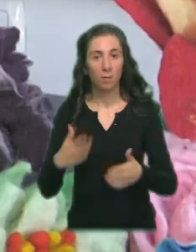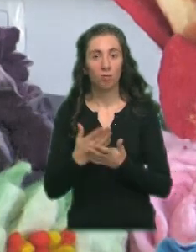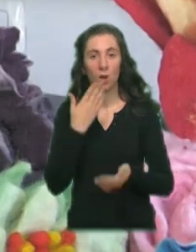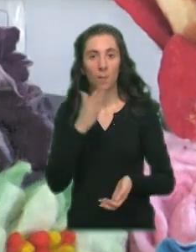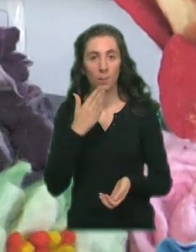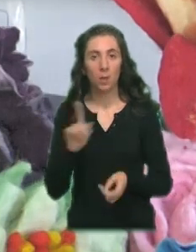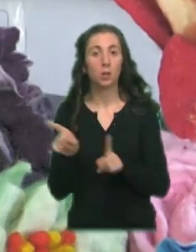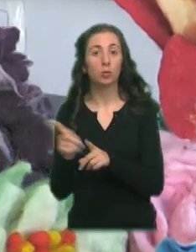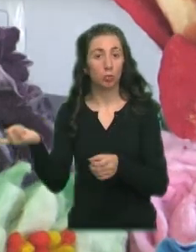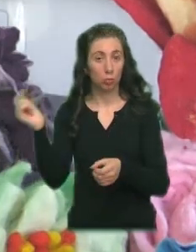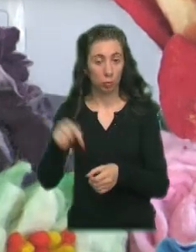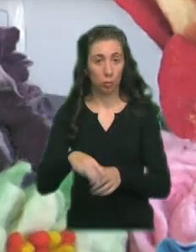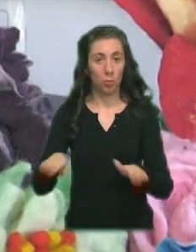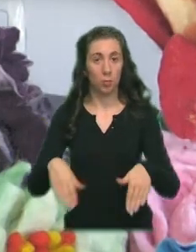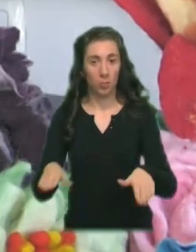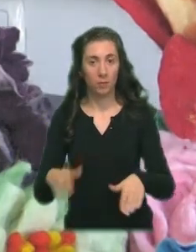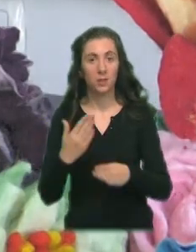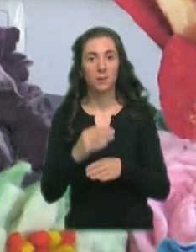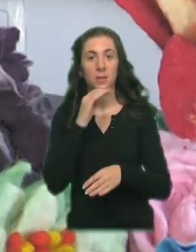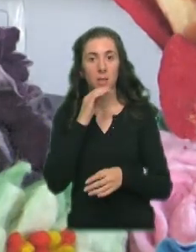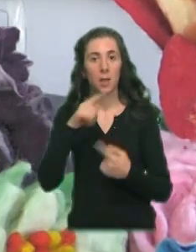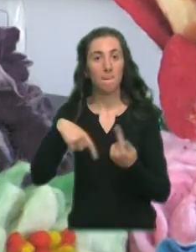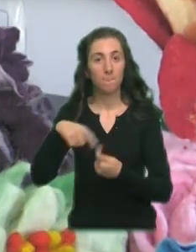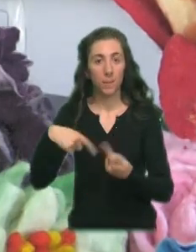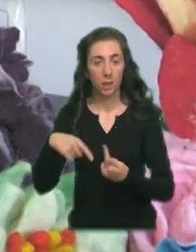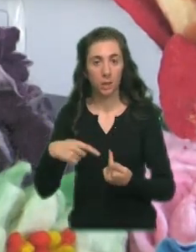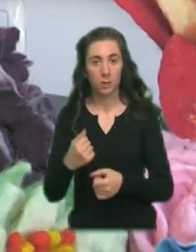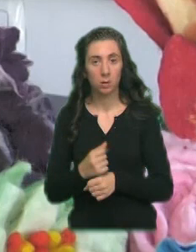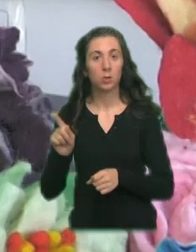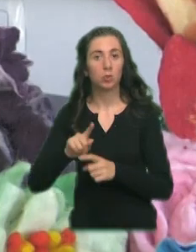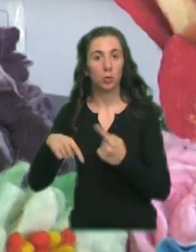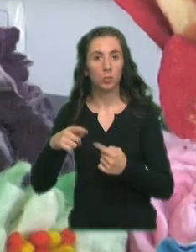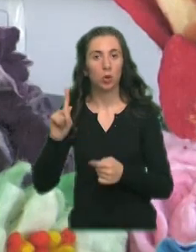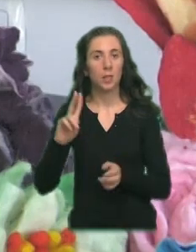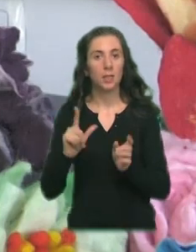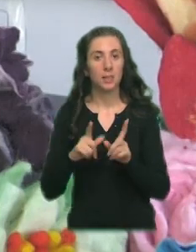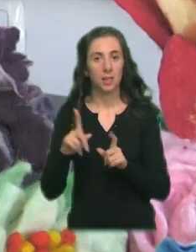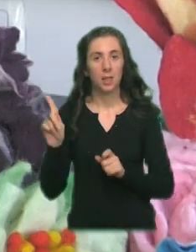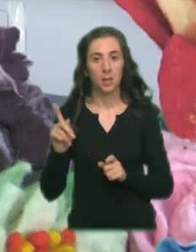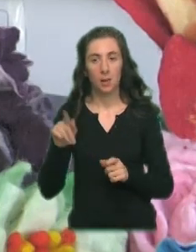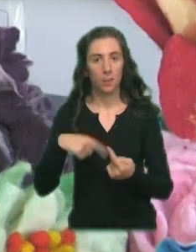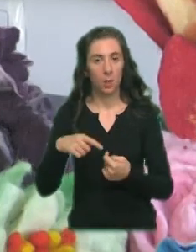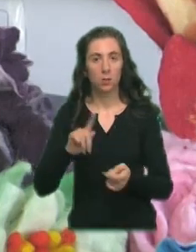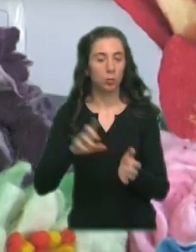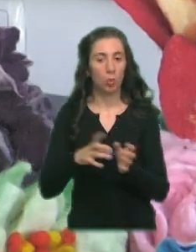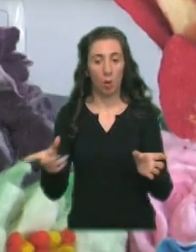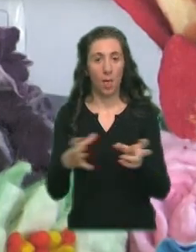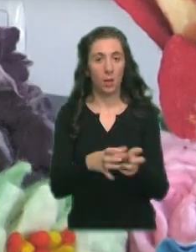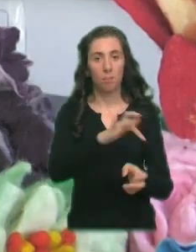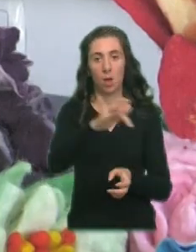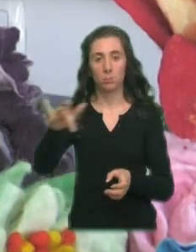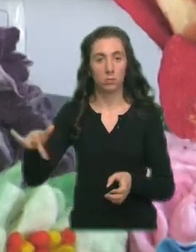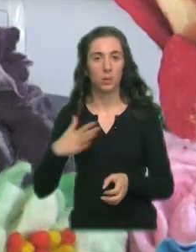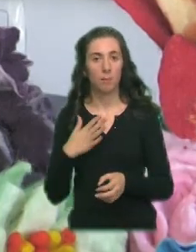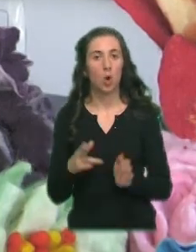i dramsku, tu je angažiran. Nije mu teško doći u jutarnji program i popodne na aktivnost. Vlado treba doći